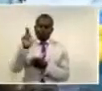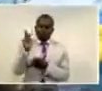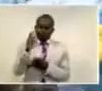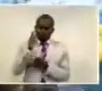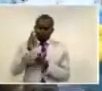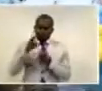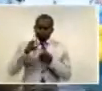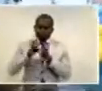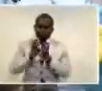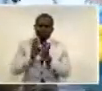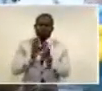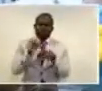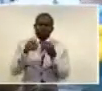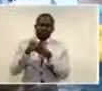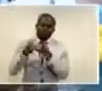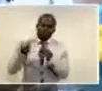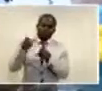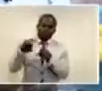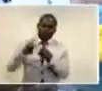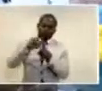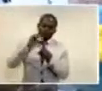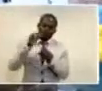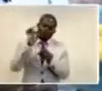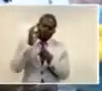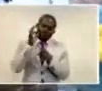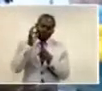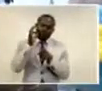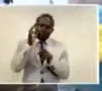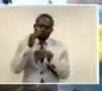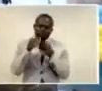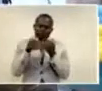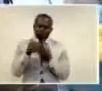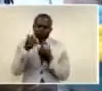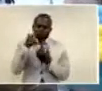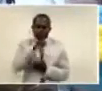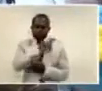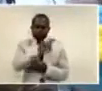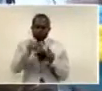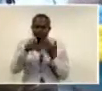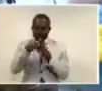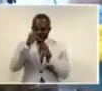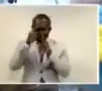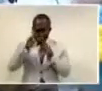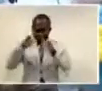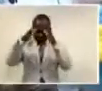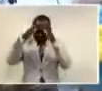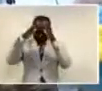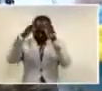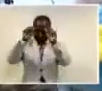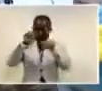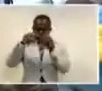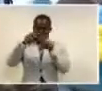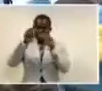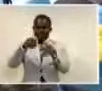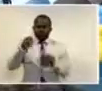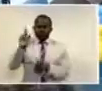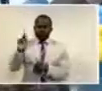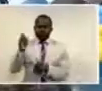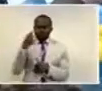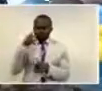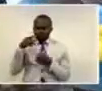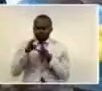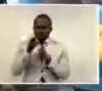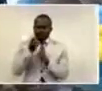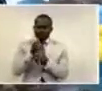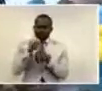uko abandi babikora mu kongera agaciro imboga n'imbuto ayo mahirwe twarayabonye kwa perezida wa repubulika aho twageze muri Kenya dusanga uko